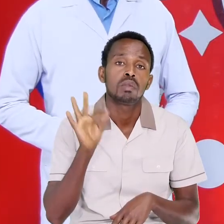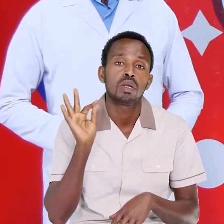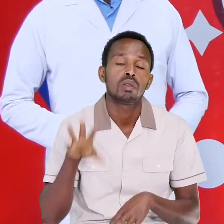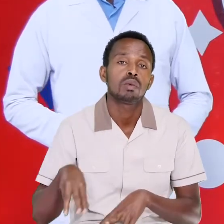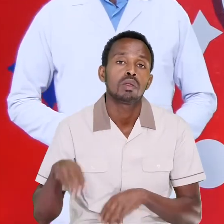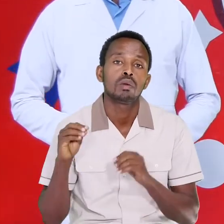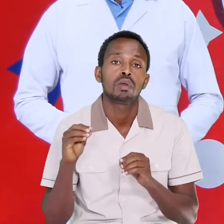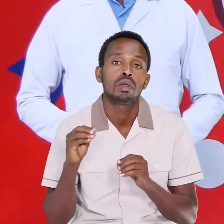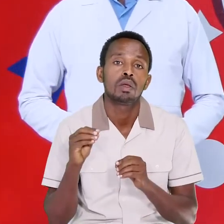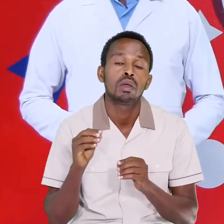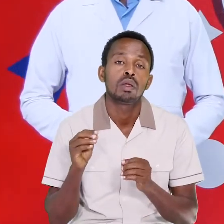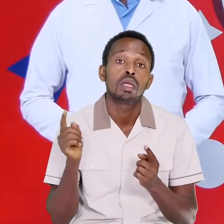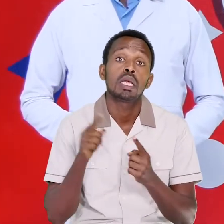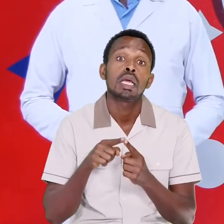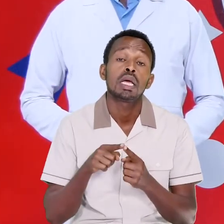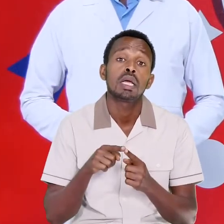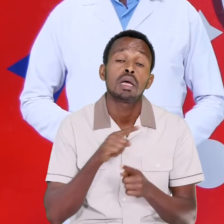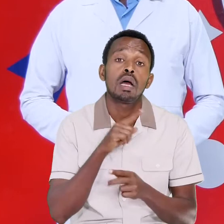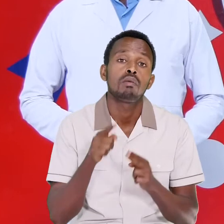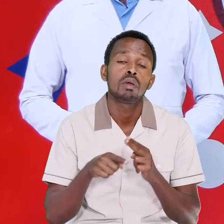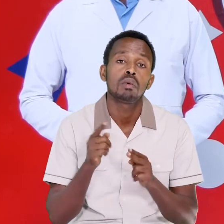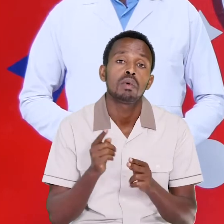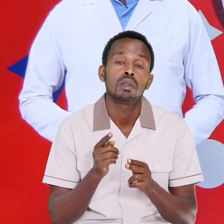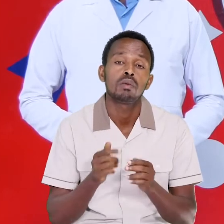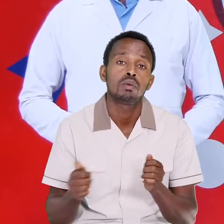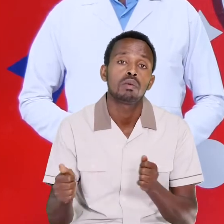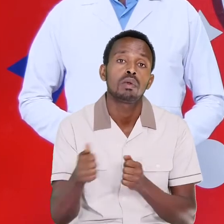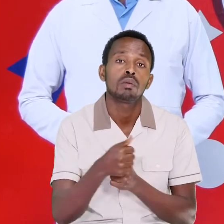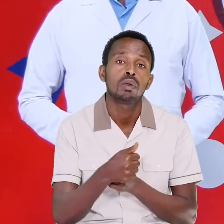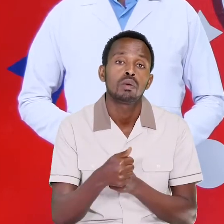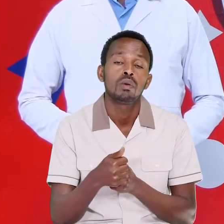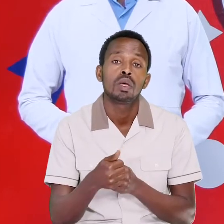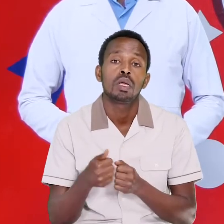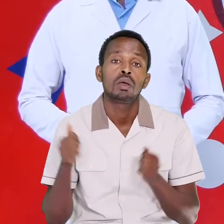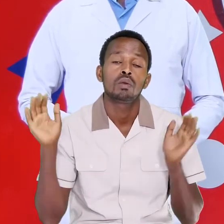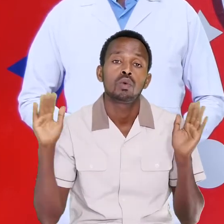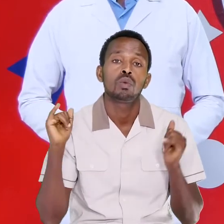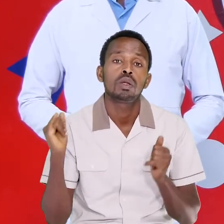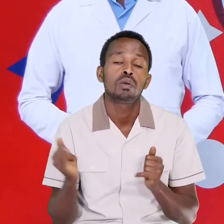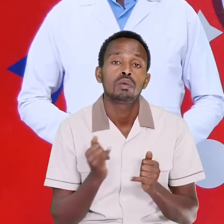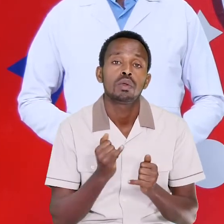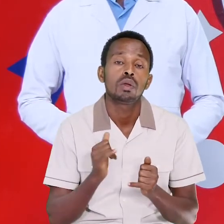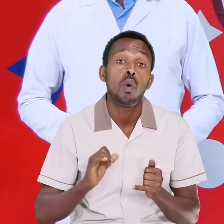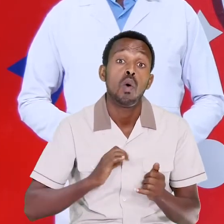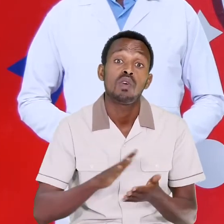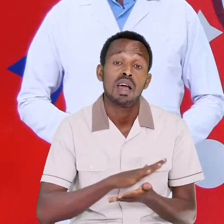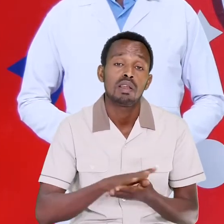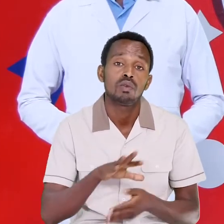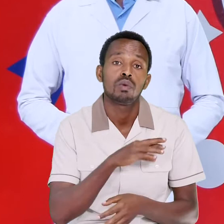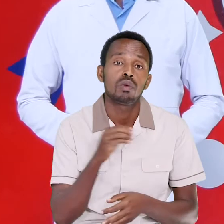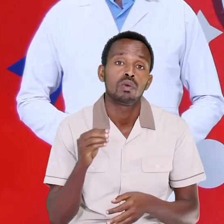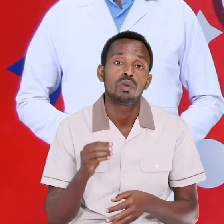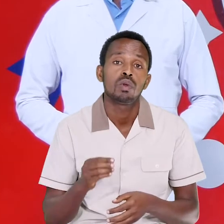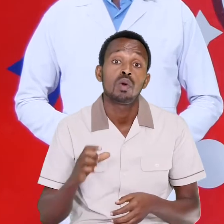Barattoota, gara gaaffii lammaffaatti yoo darbinu waa'ee joobirri of haaressuu fi